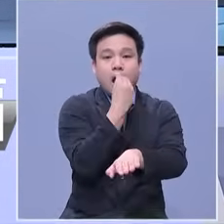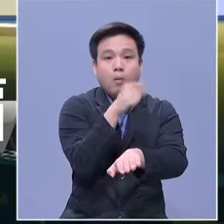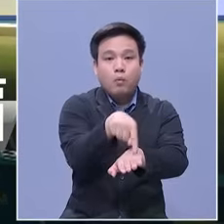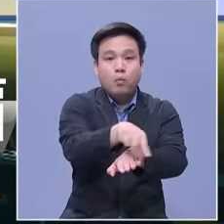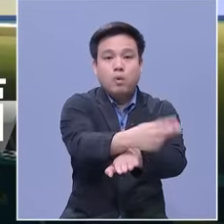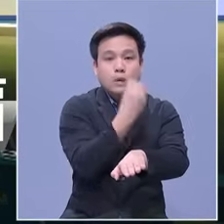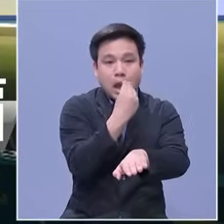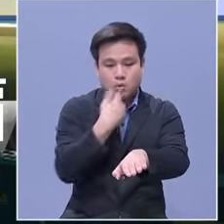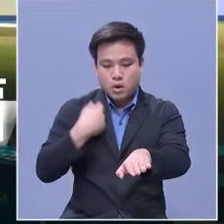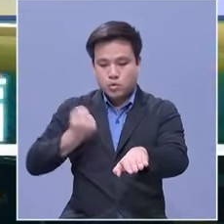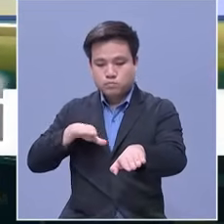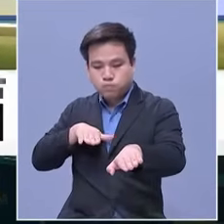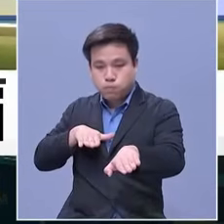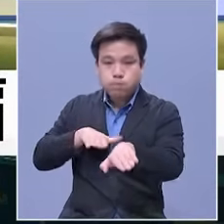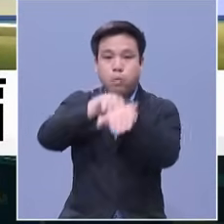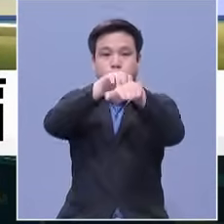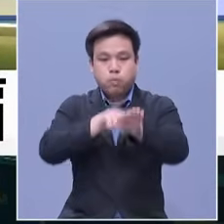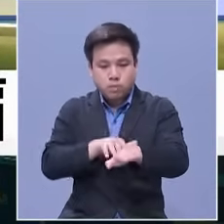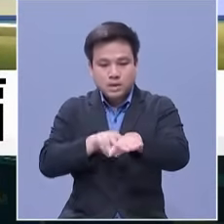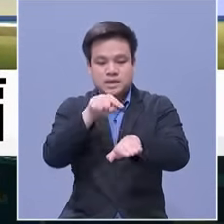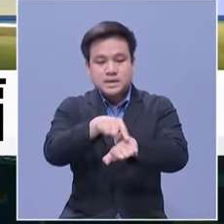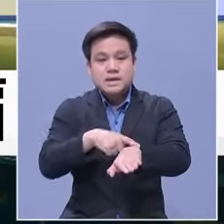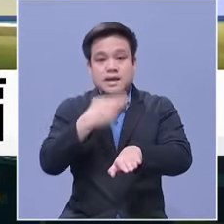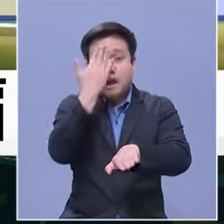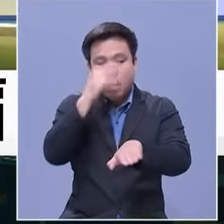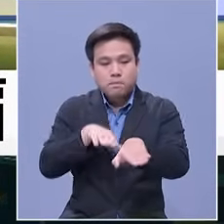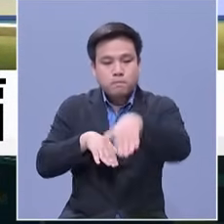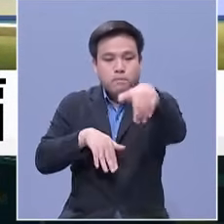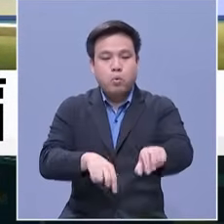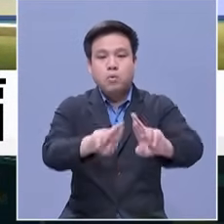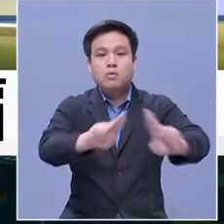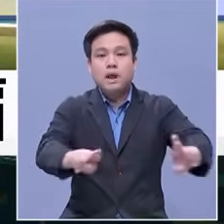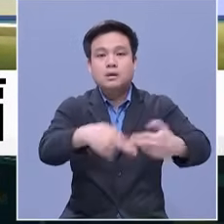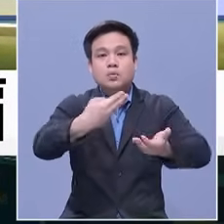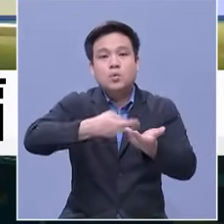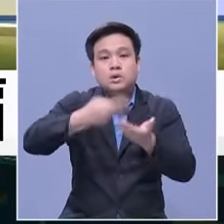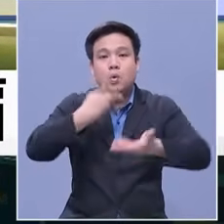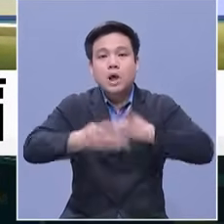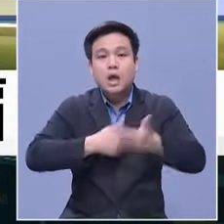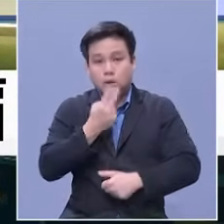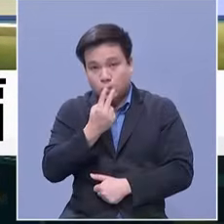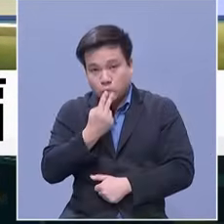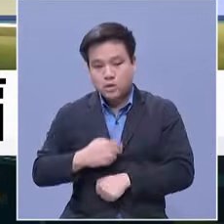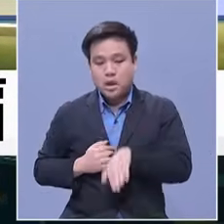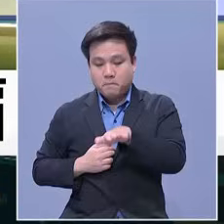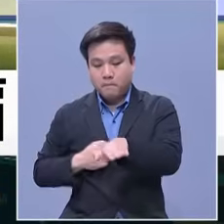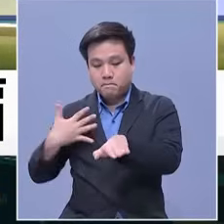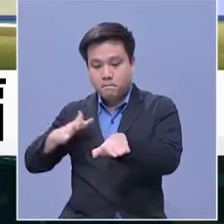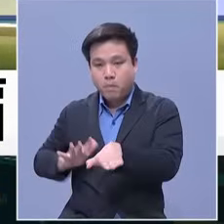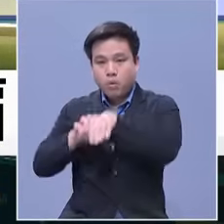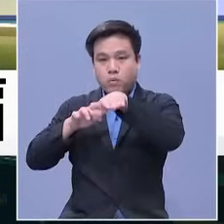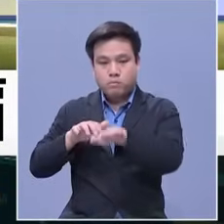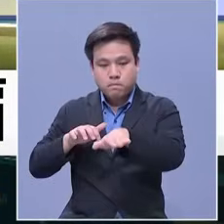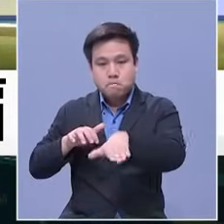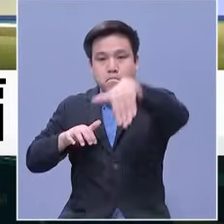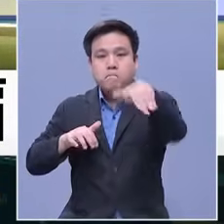ระทั่งรถคันที่ถูกชนน่ะพุ่งไปชนร้านก๋วยเตี๋ยวจนพังพินาศแบบนี้นะฮะนี่เห็นไหมชนแรงจริงๆนะครับท่